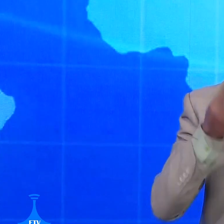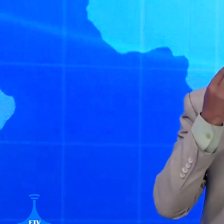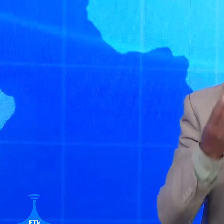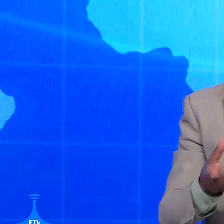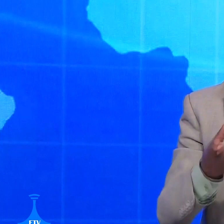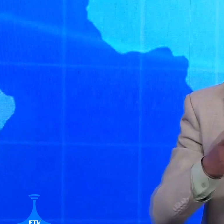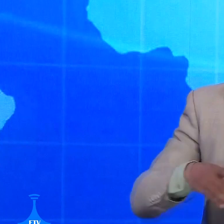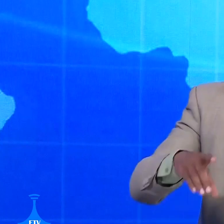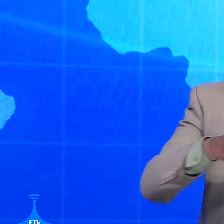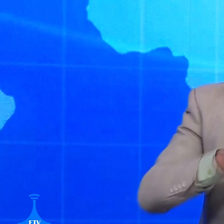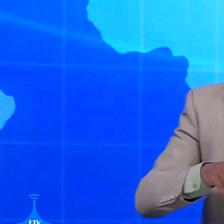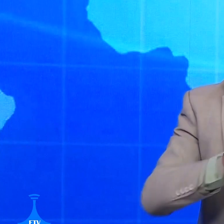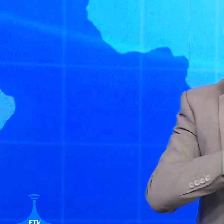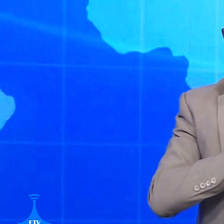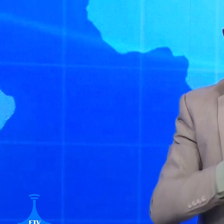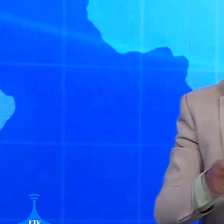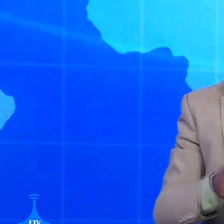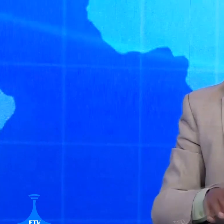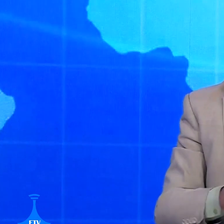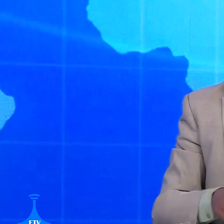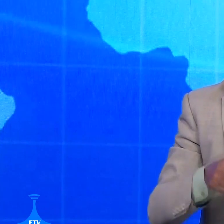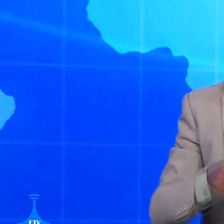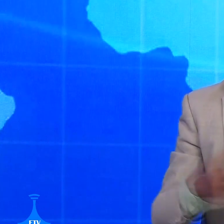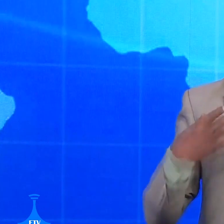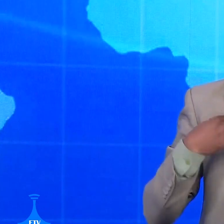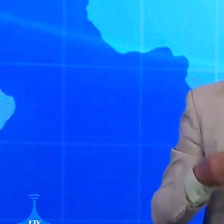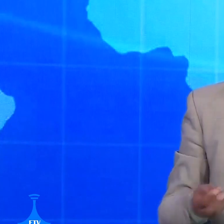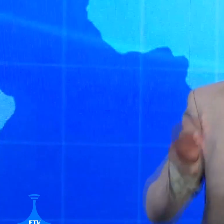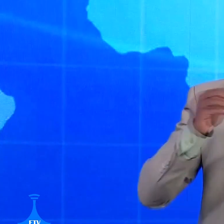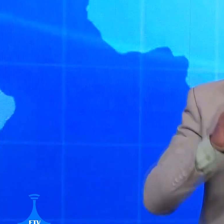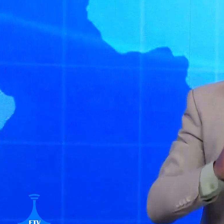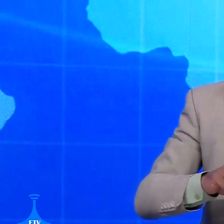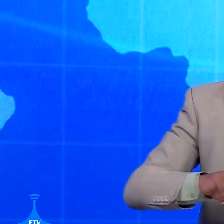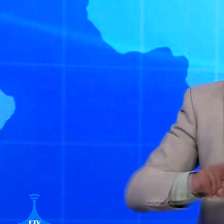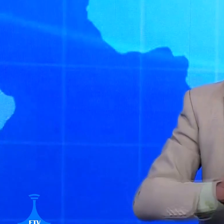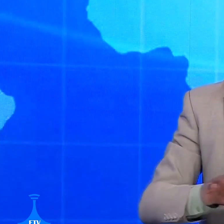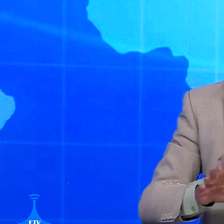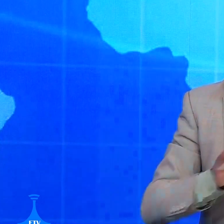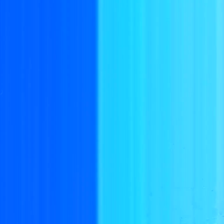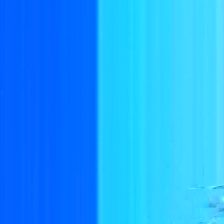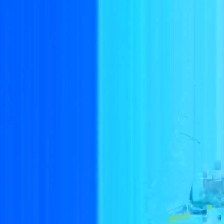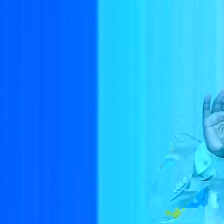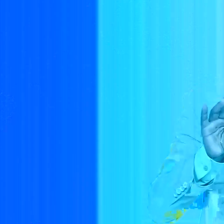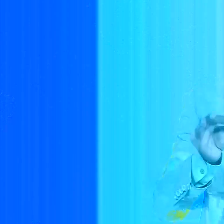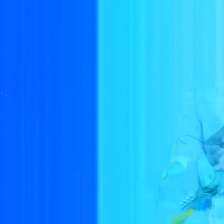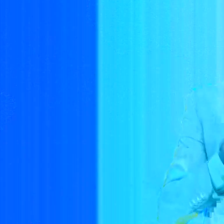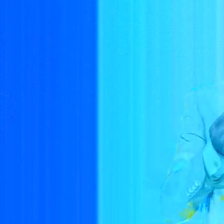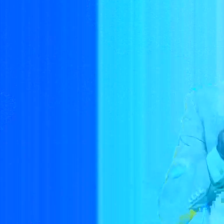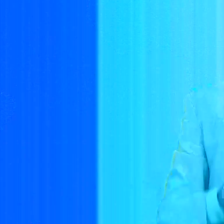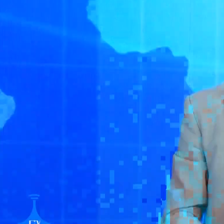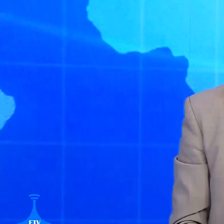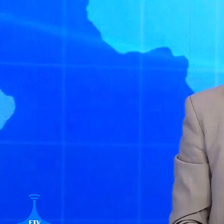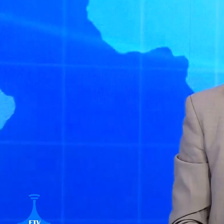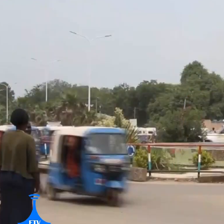ኮሚሽን አስታወቀ። የክልሉ ፖሊስ በቁጥጥር ስር በዋለው ግለሰብ ተጨማሪ ምርመራ በማድረግ ላይ እንደሚገኝ